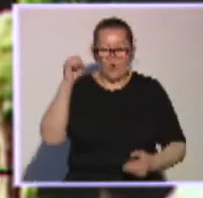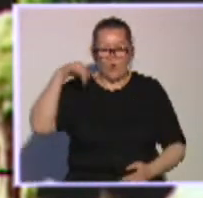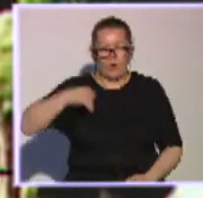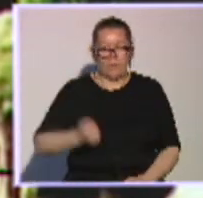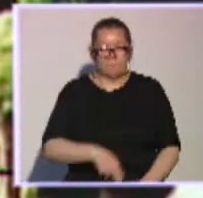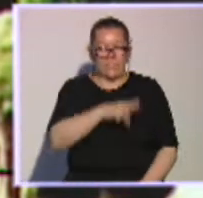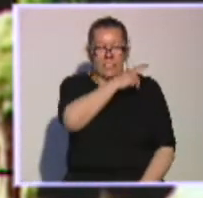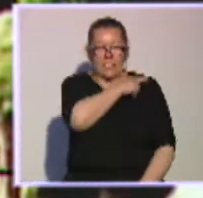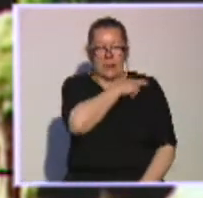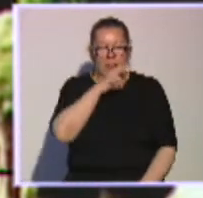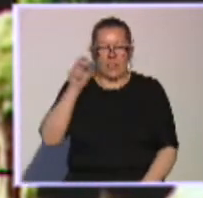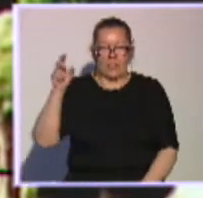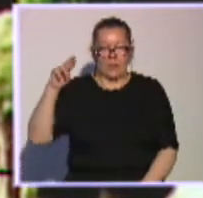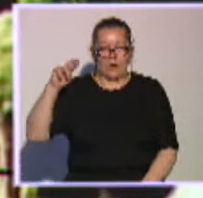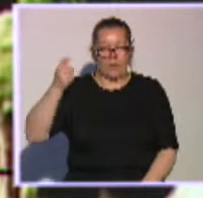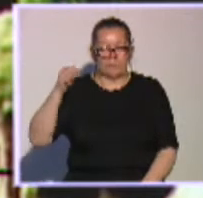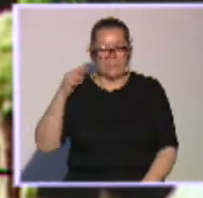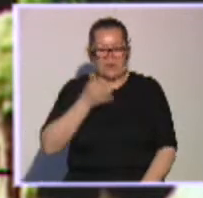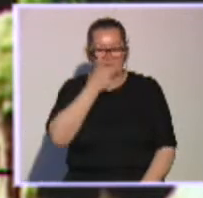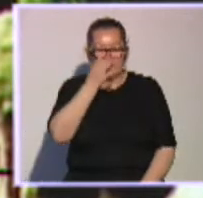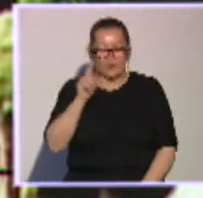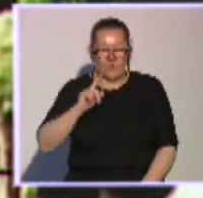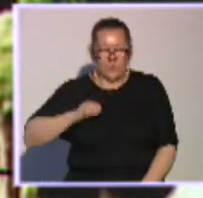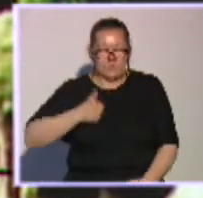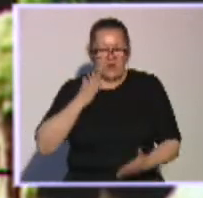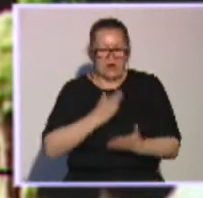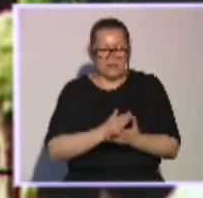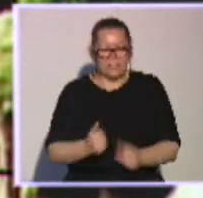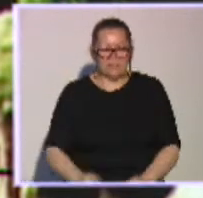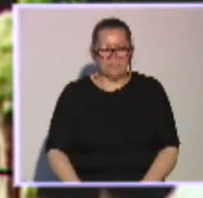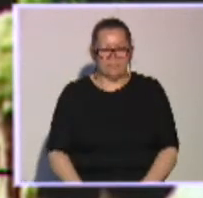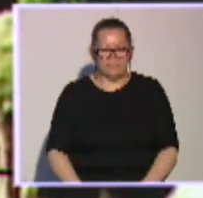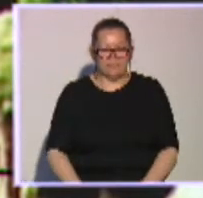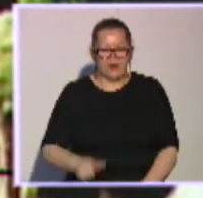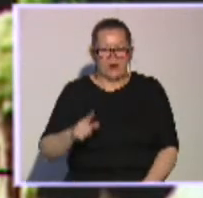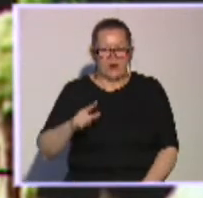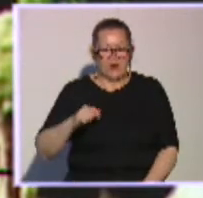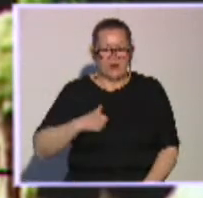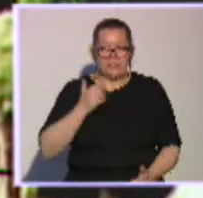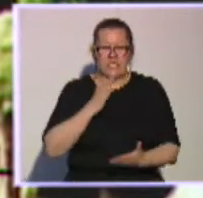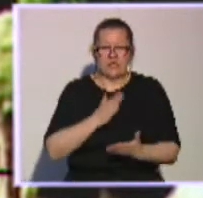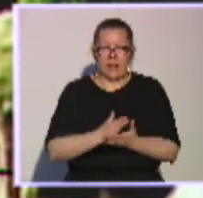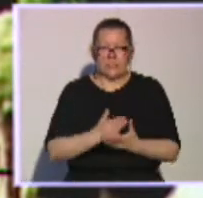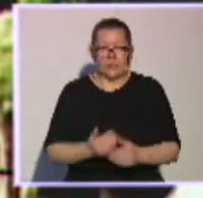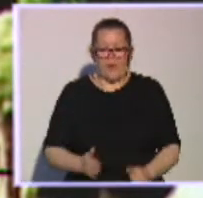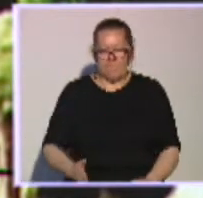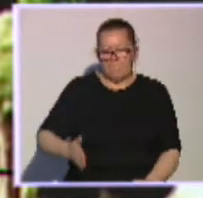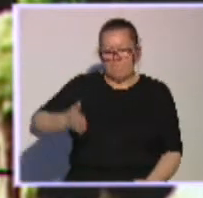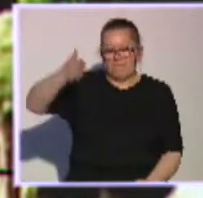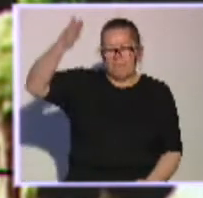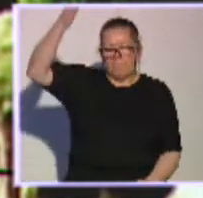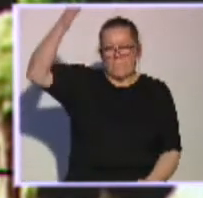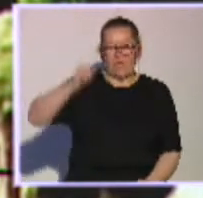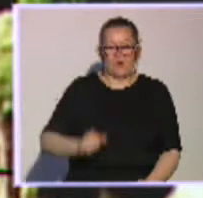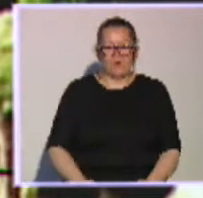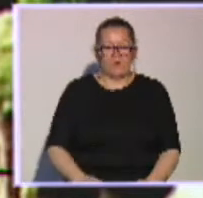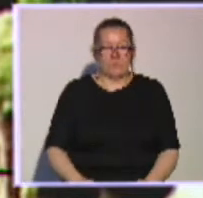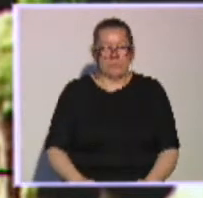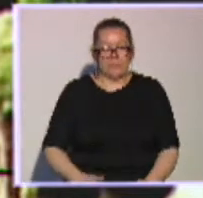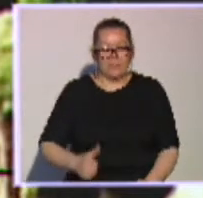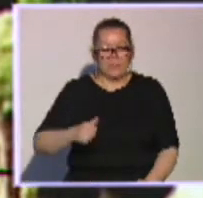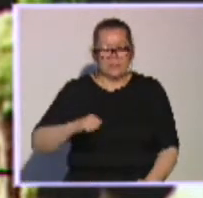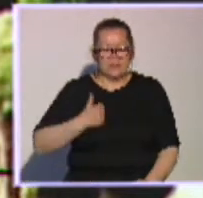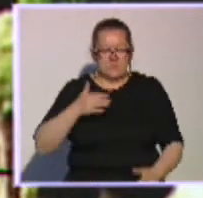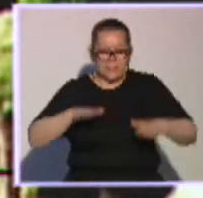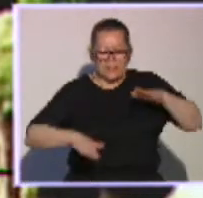Reprezentanții RomSilva resping însă această acuzație și susțin că este vorba exclusiv de cauze naturale. Peretele cascadei s-a prăbușit sub propria